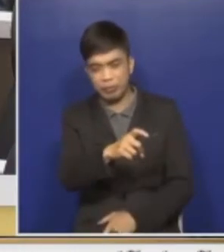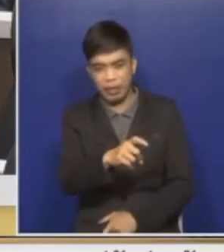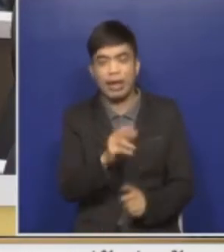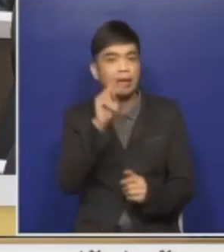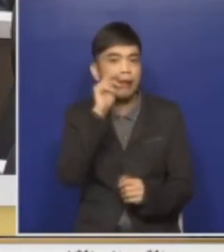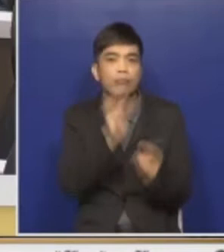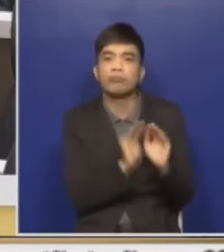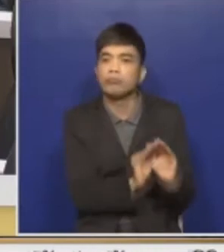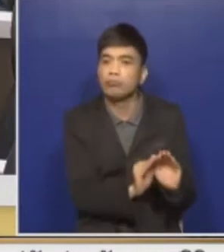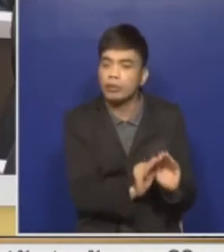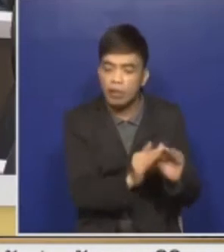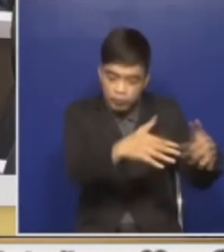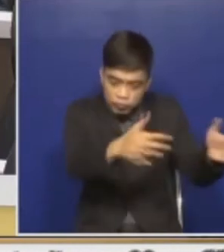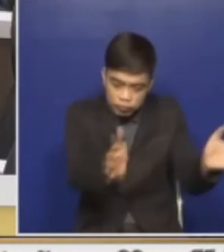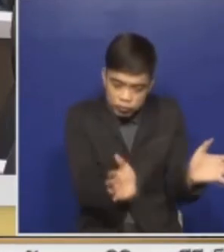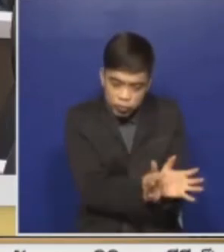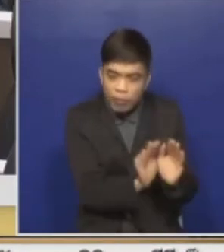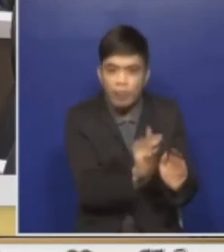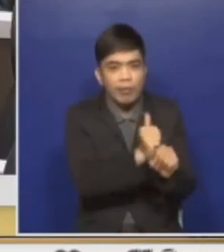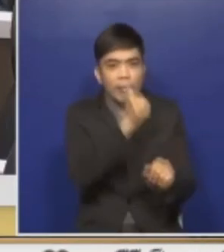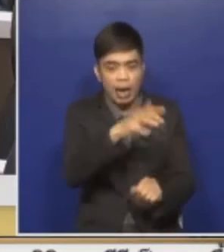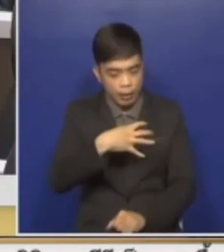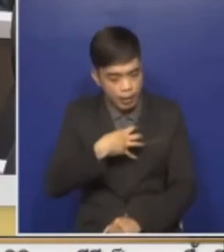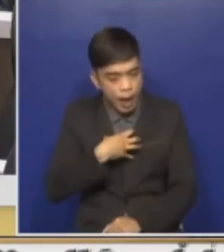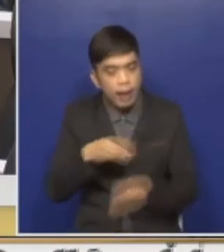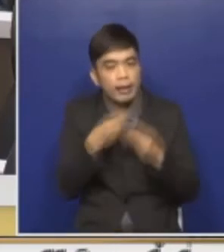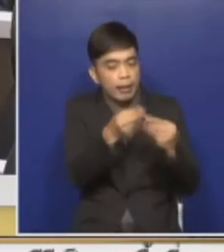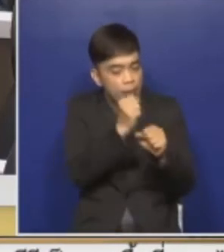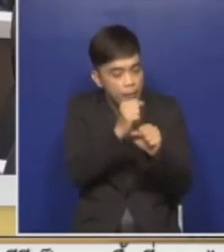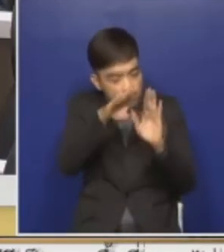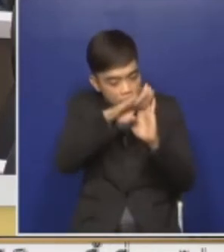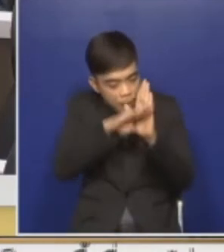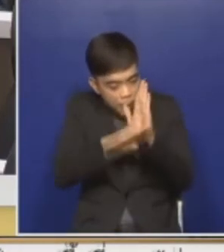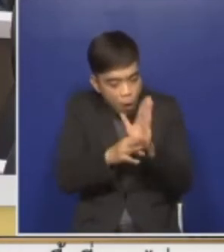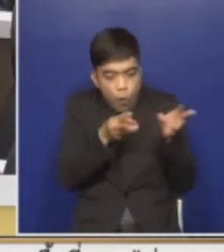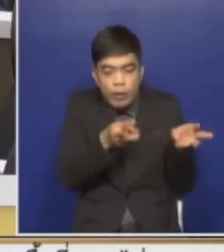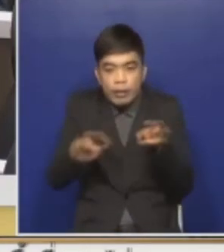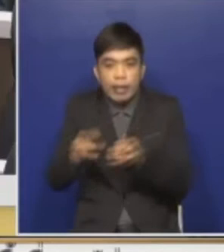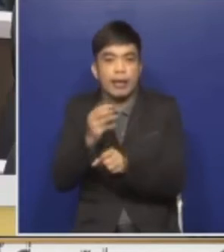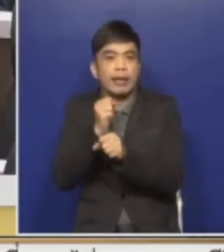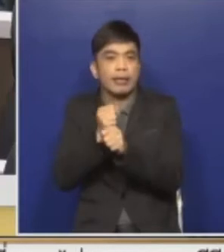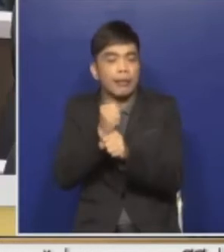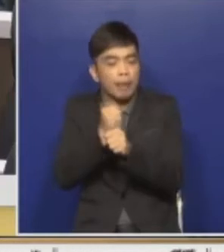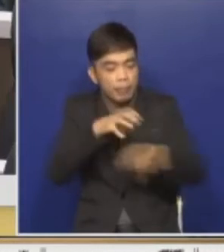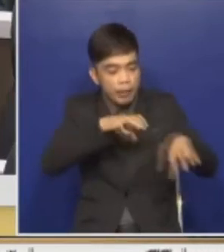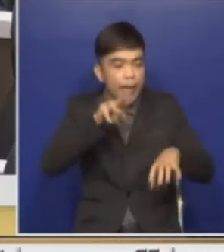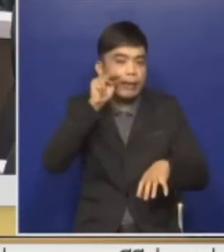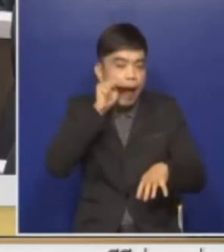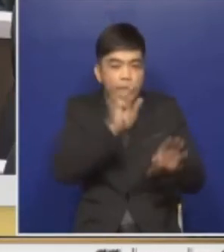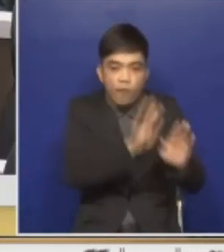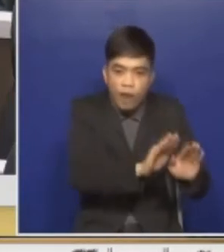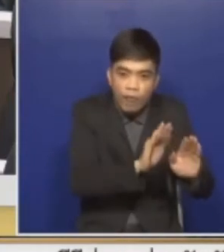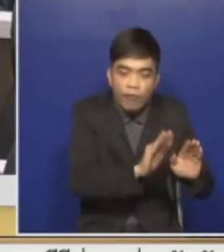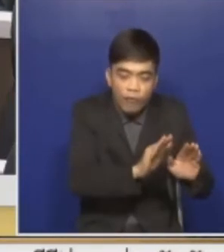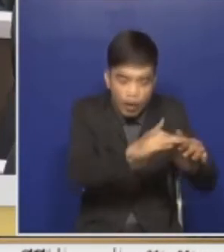น้ำได้วันนี้ดิฉันอยากให้เราทำเป็นระบบอะค่ะว่าเราสามารถที่จะเก็บน้ำไว้ใช้บริหารจัดการน้ำต้นน้ำให้ดีอย่างไร